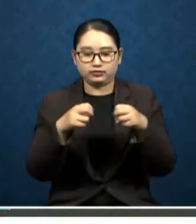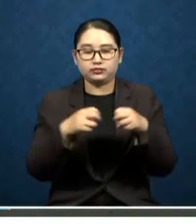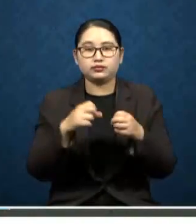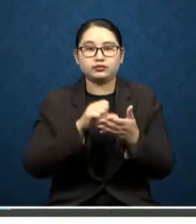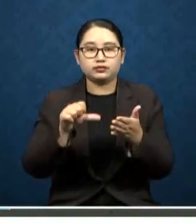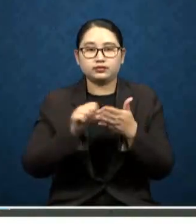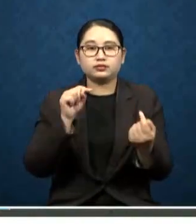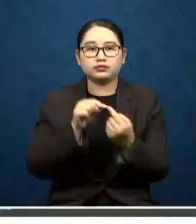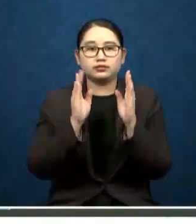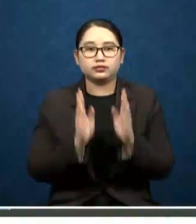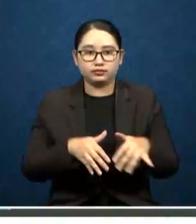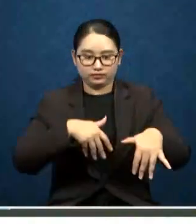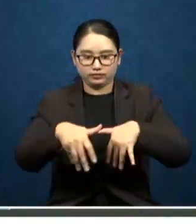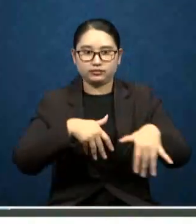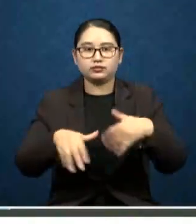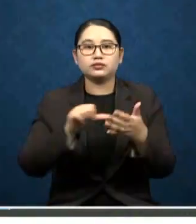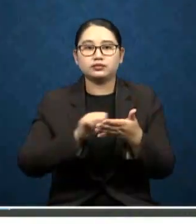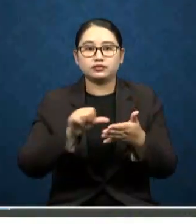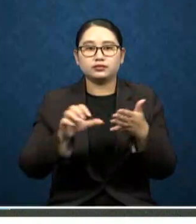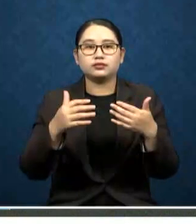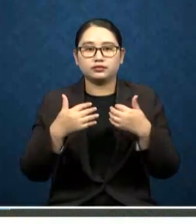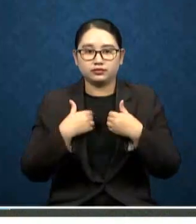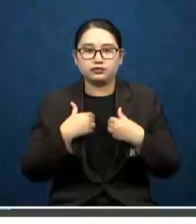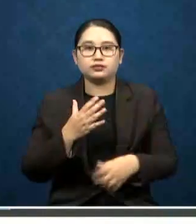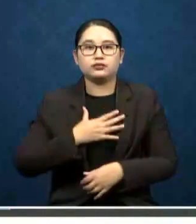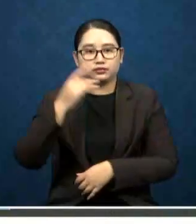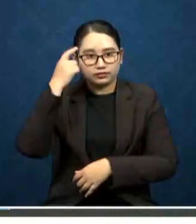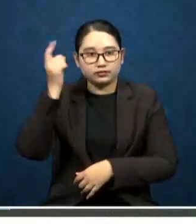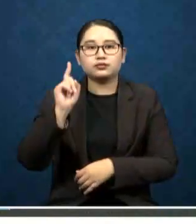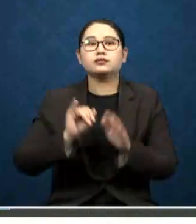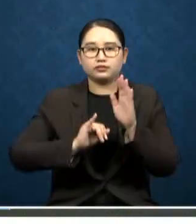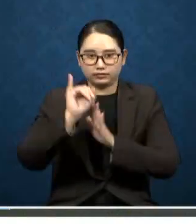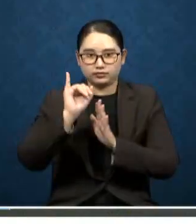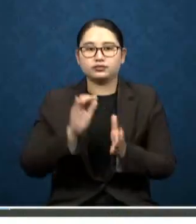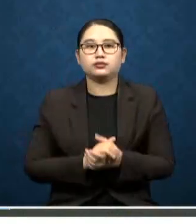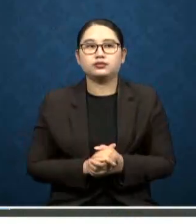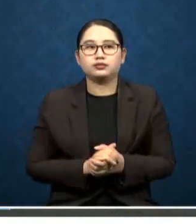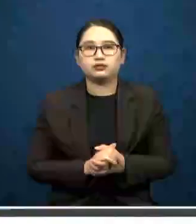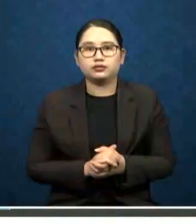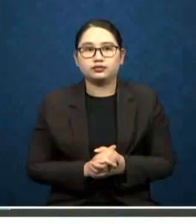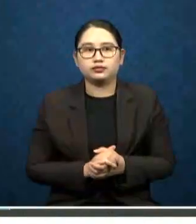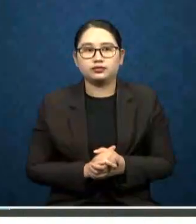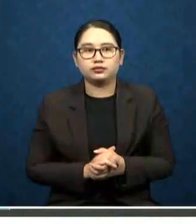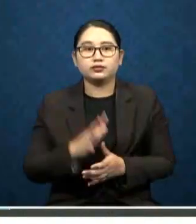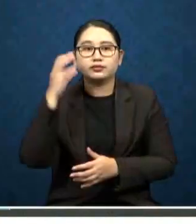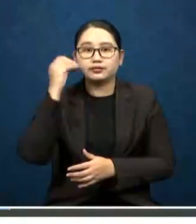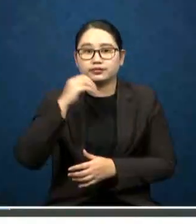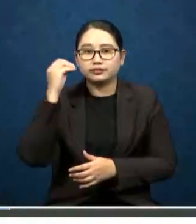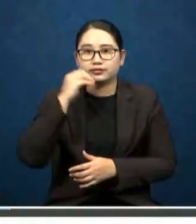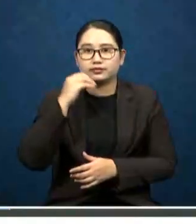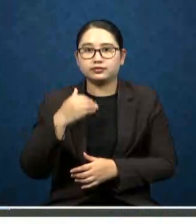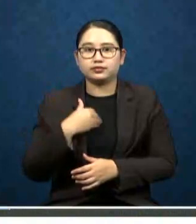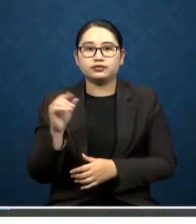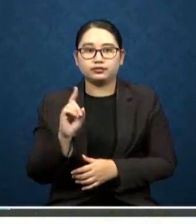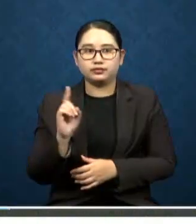ชุมชนนี่คือสิ่งที่ผมคิดว่ามันถูกต้องมีหลายครั้งหลายคราวครับ